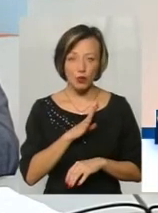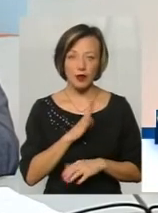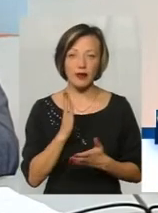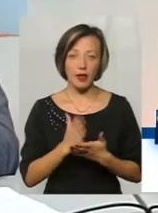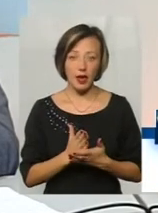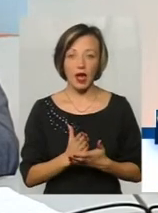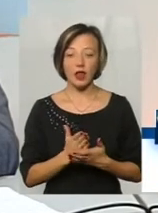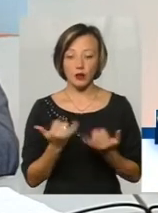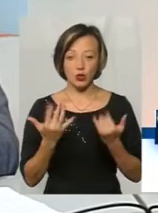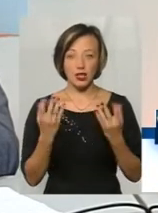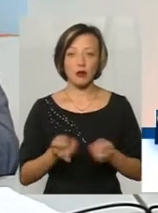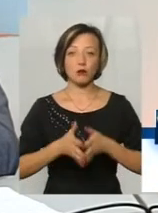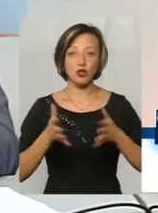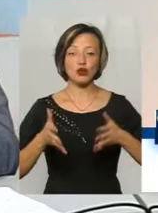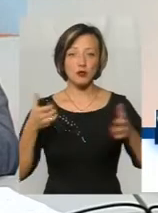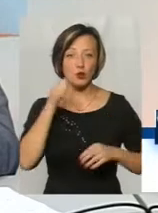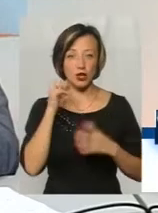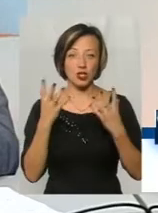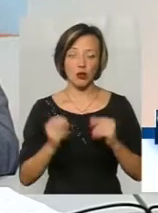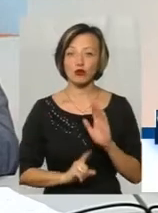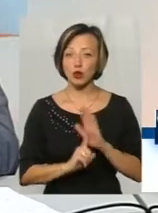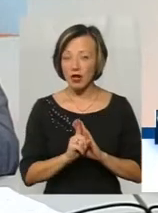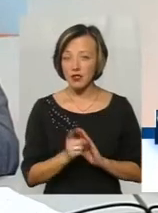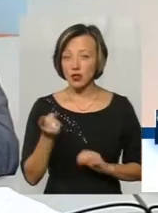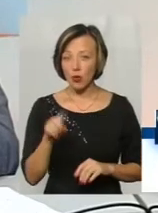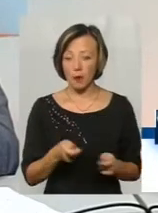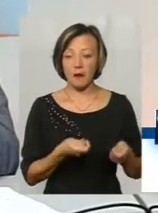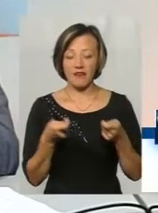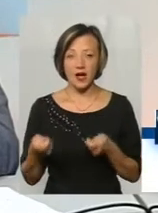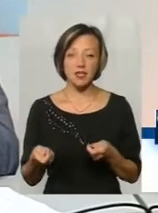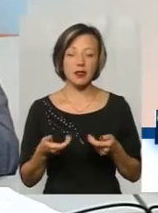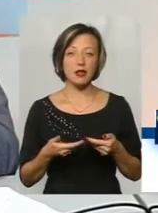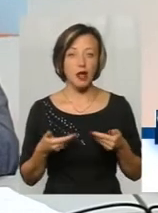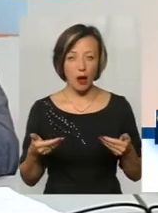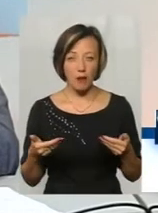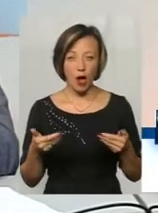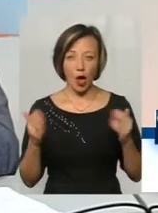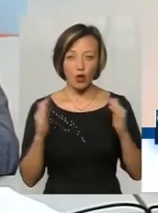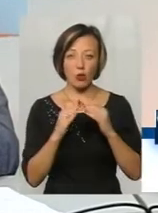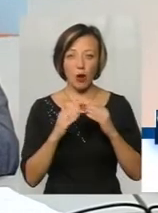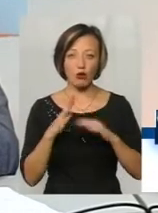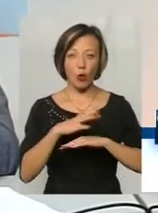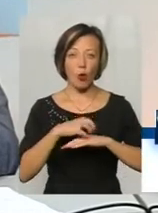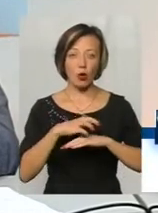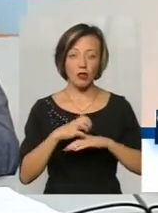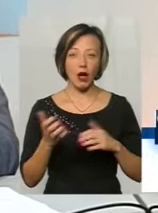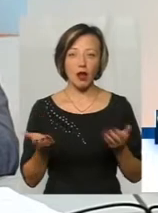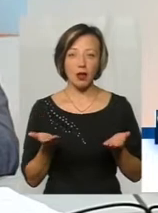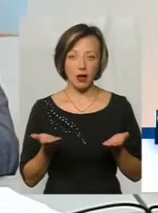І от вчорашній день в ветеринарної лікарні розпочався з того, що привезли нам домашнього кота,